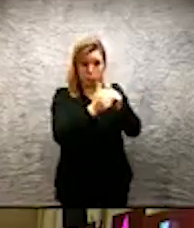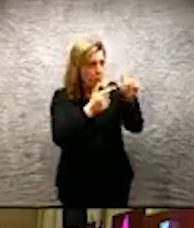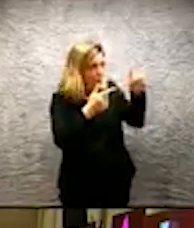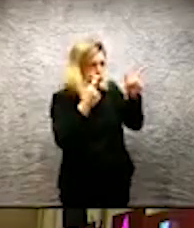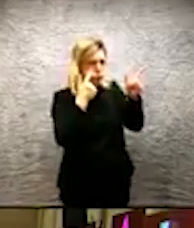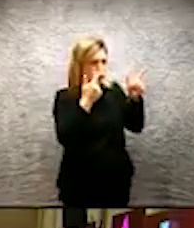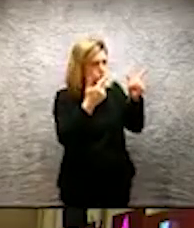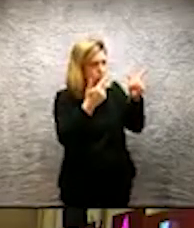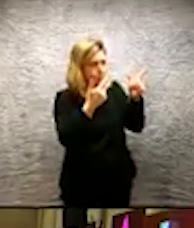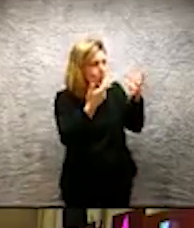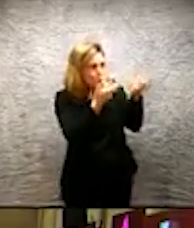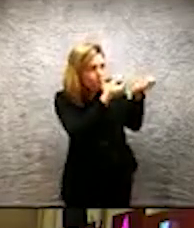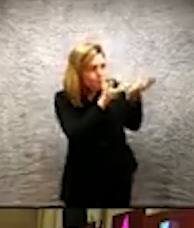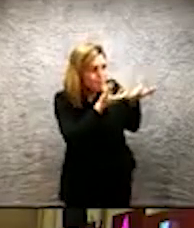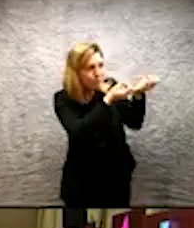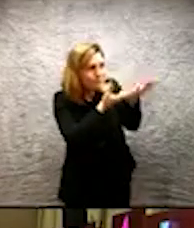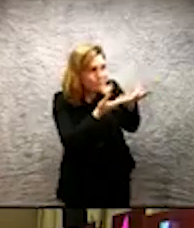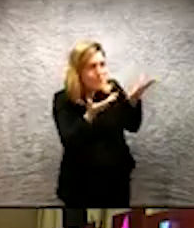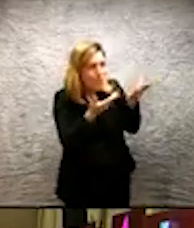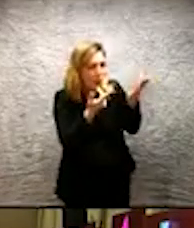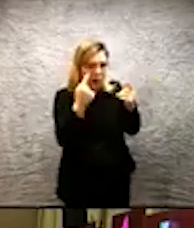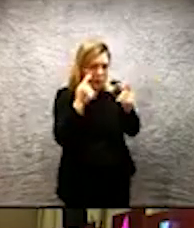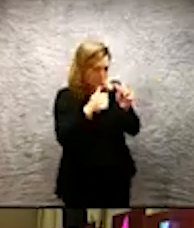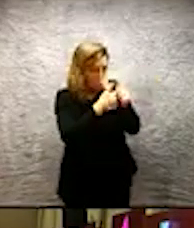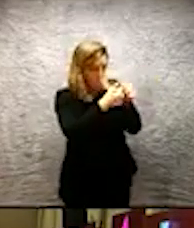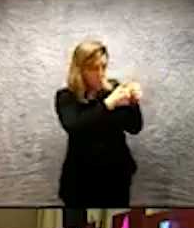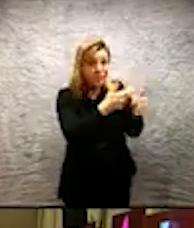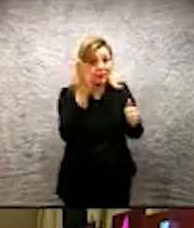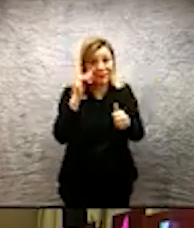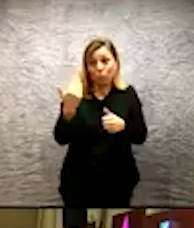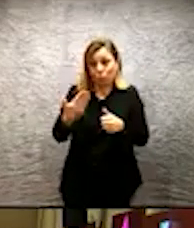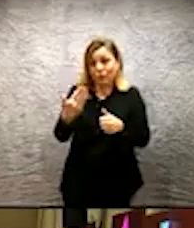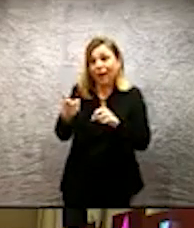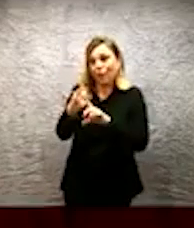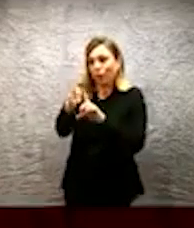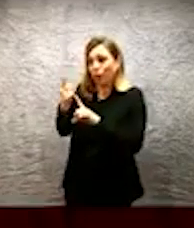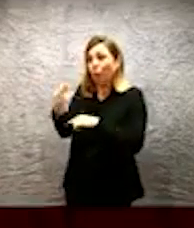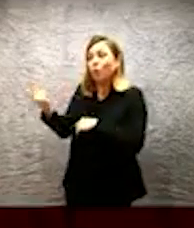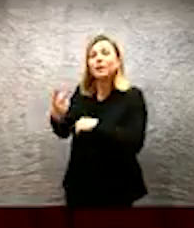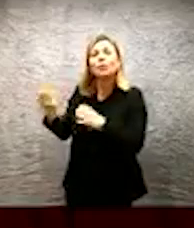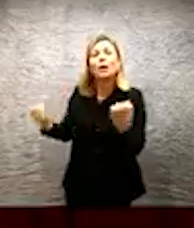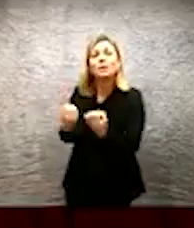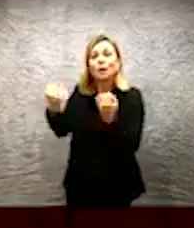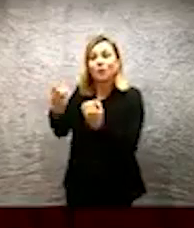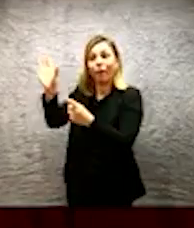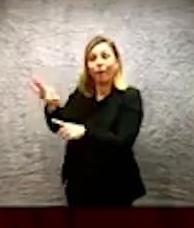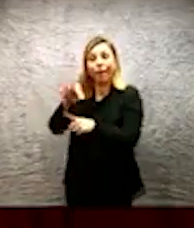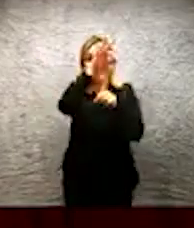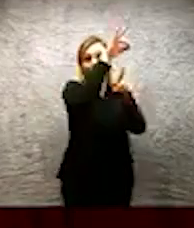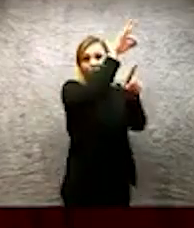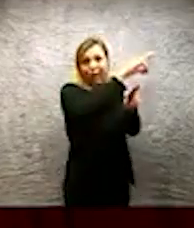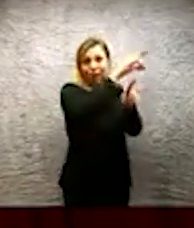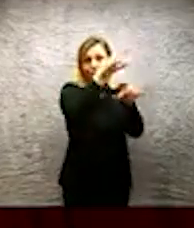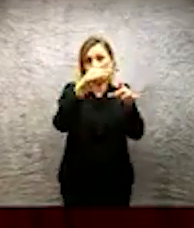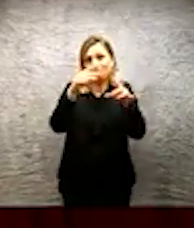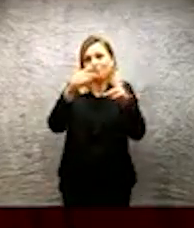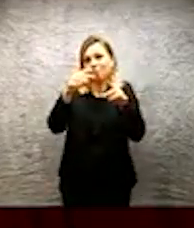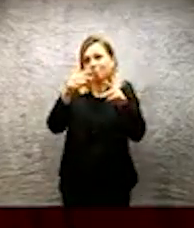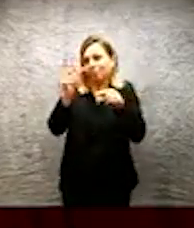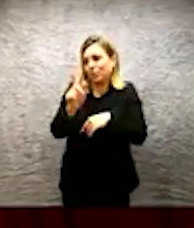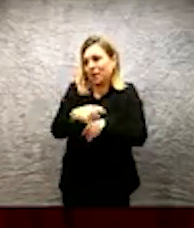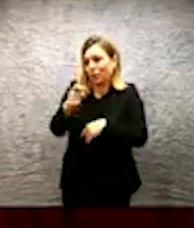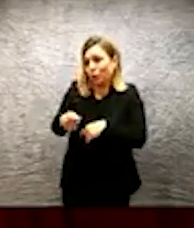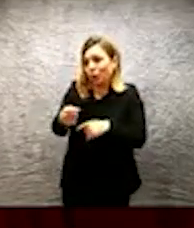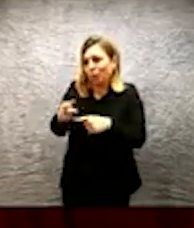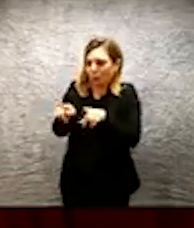c'est qu'après, ils puissent être détachés, les animateurs, et les suivre, parce qu'on a besoin d'eux tous les jours. Donc, mais en tout cas, je le note en point de